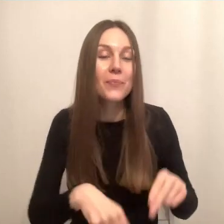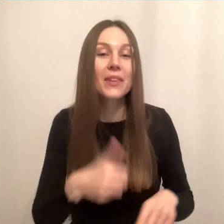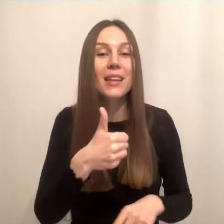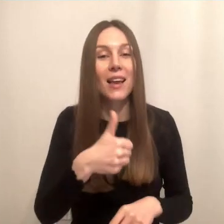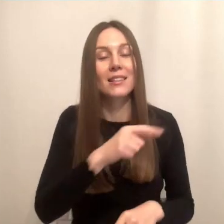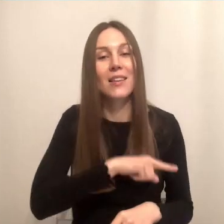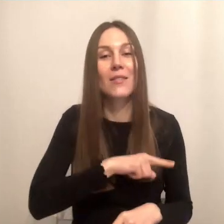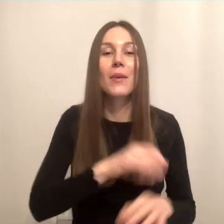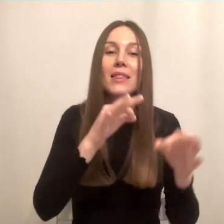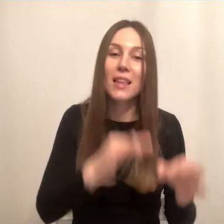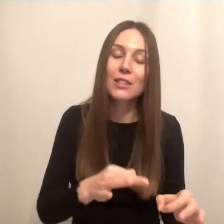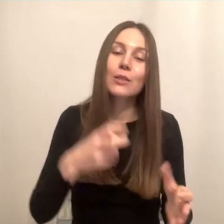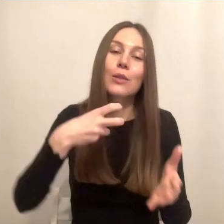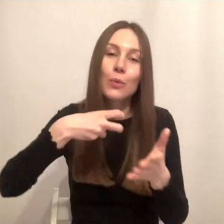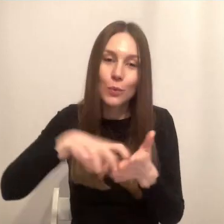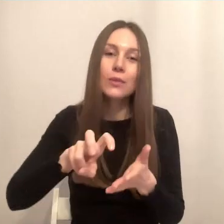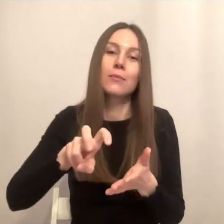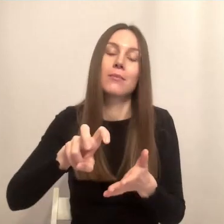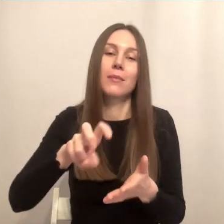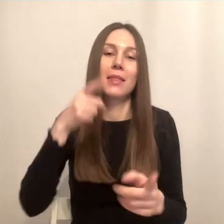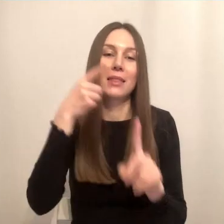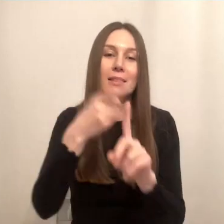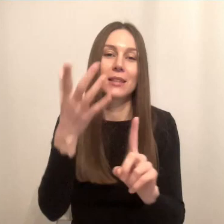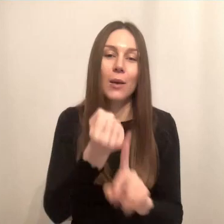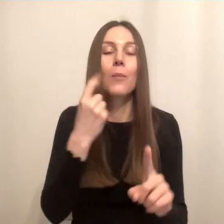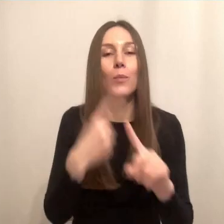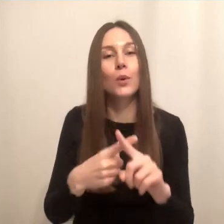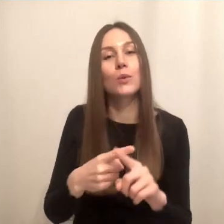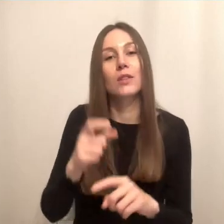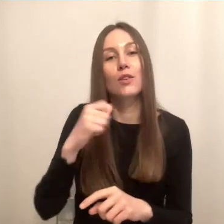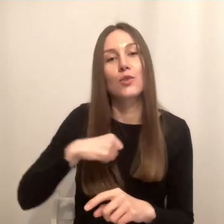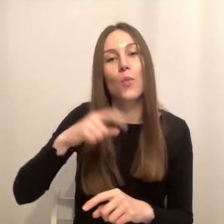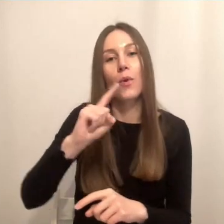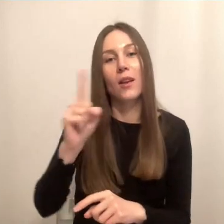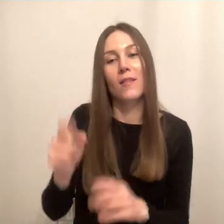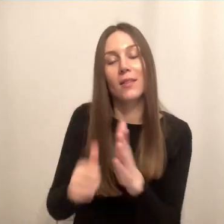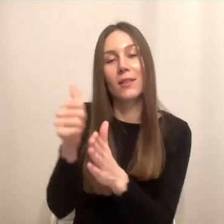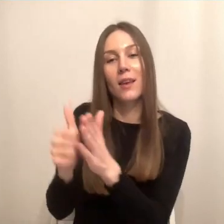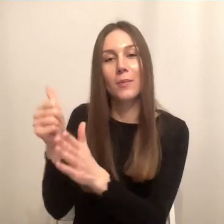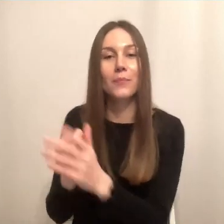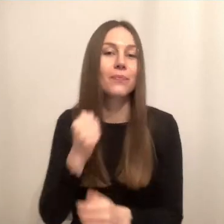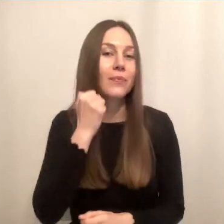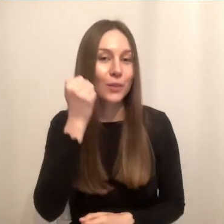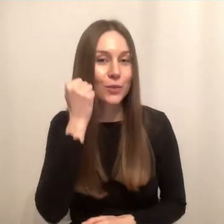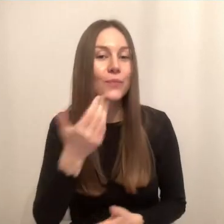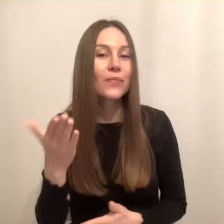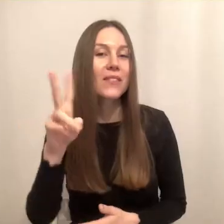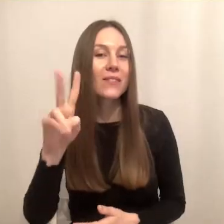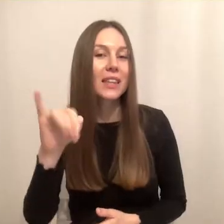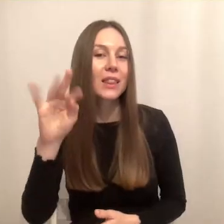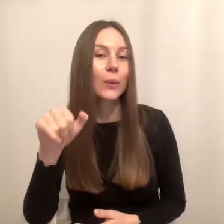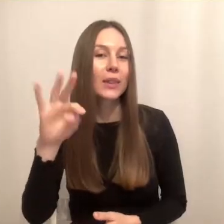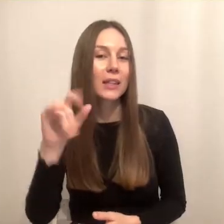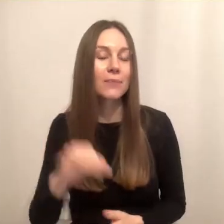ir užsispyrimas siekiant tikslo ir pagarba kiekvienam žmogui. Ačiū labai, Vytautai. Labą dieną,